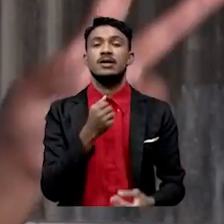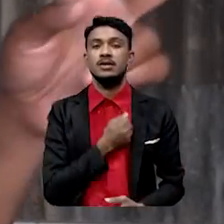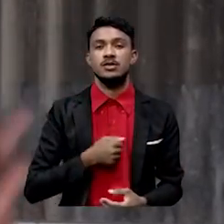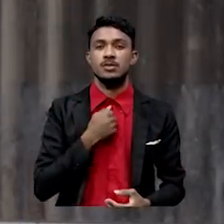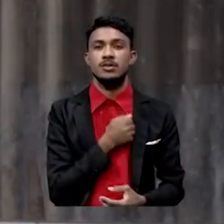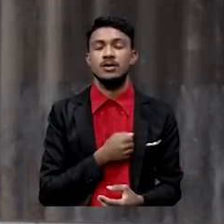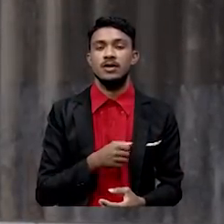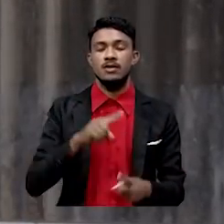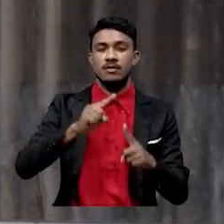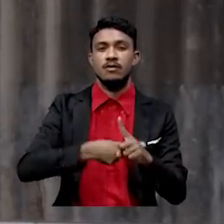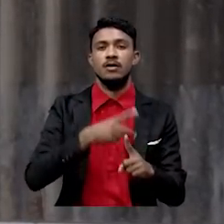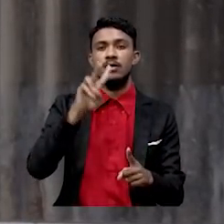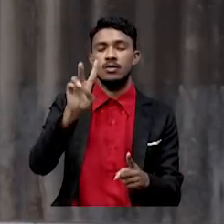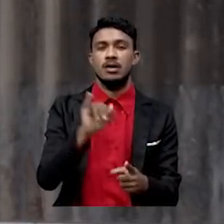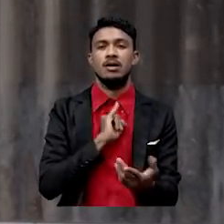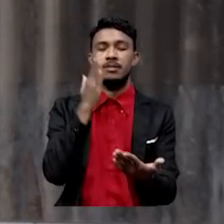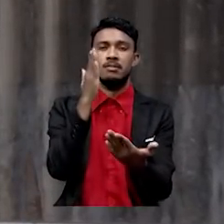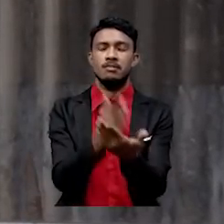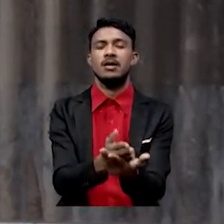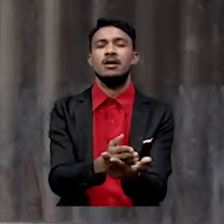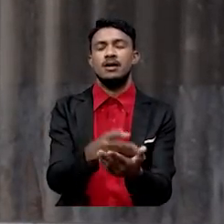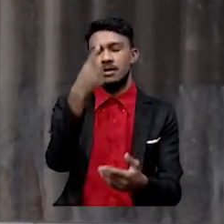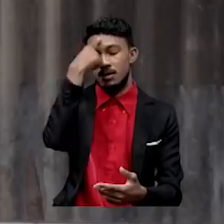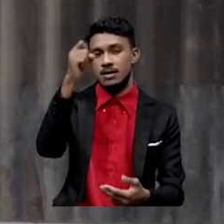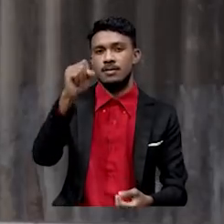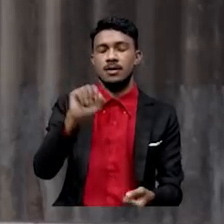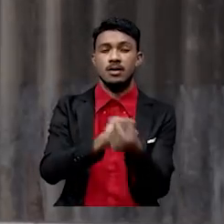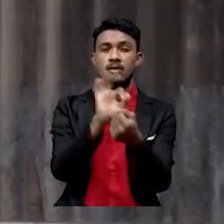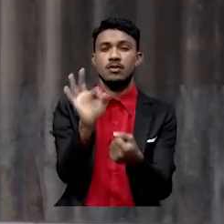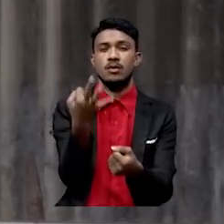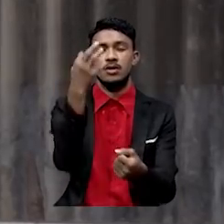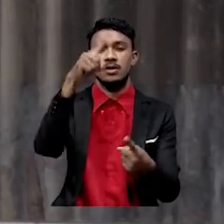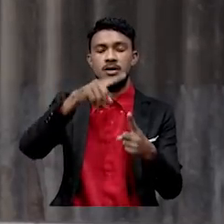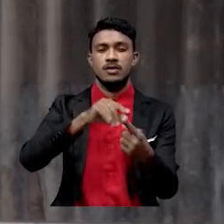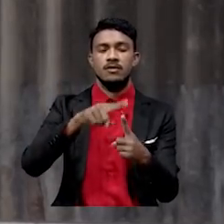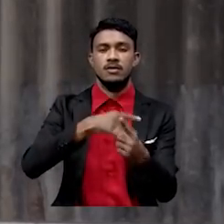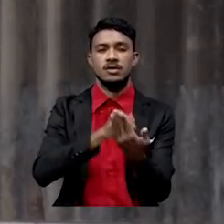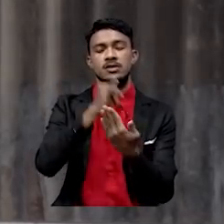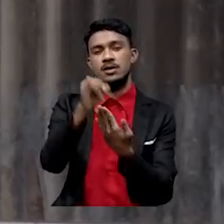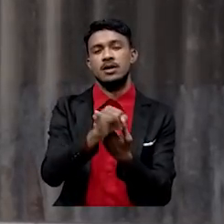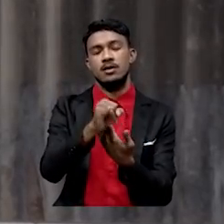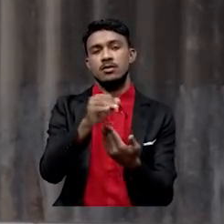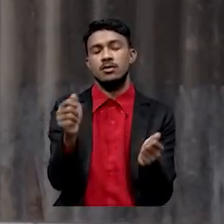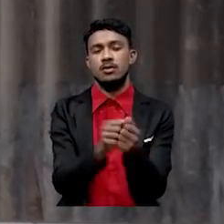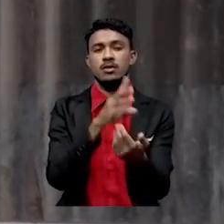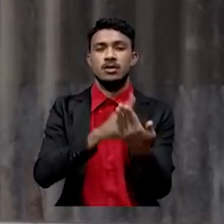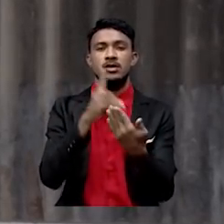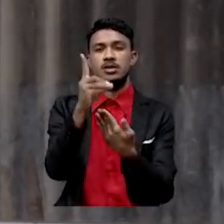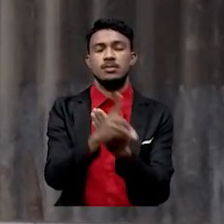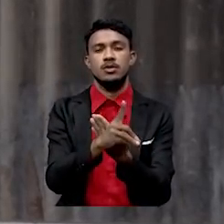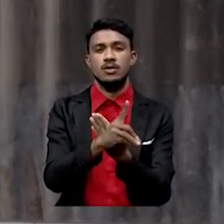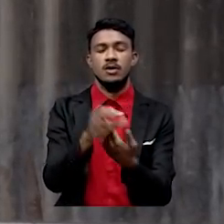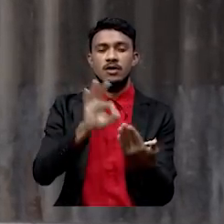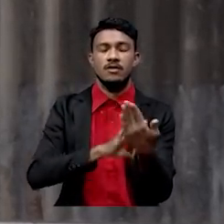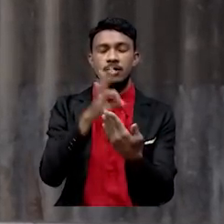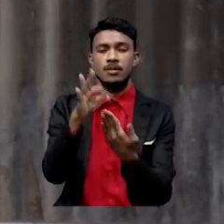servis fullan dua hari para tiap corona. Januari Februari day, Januari atau Januari day, Februari sih mahok sang